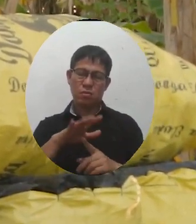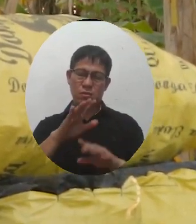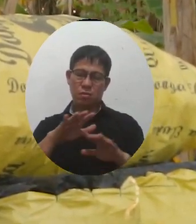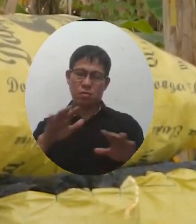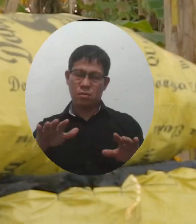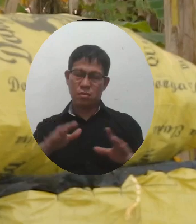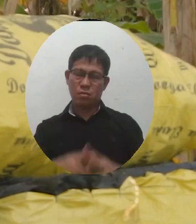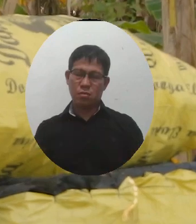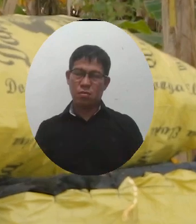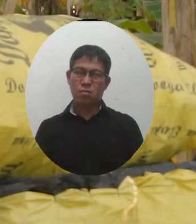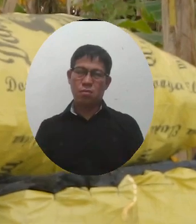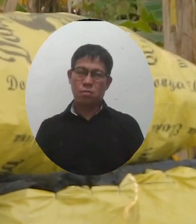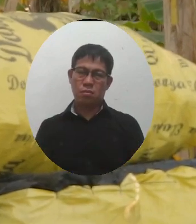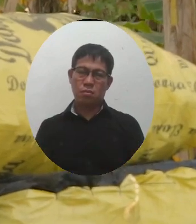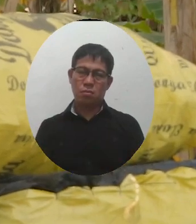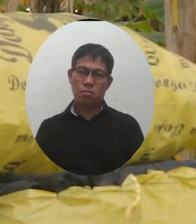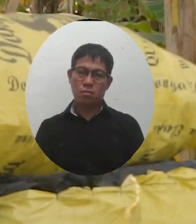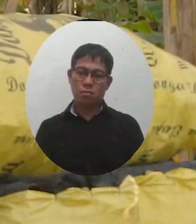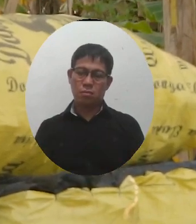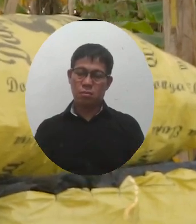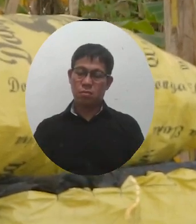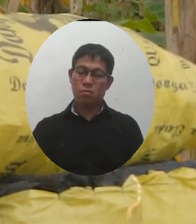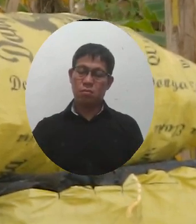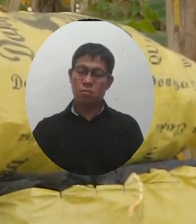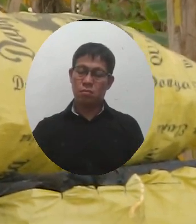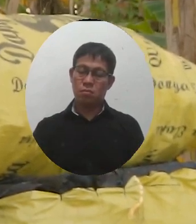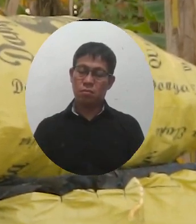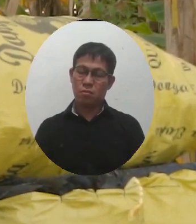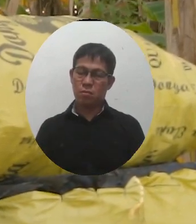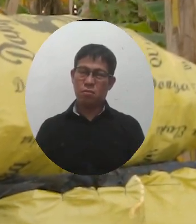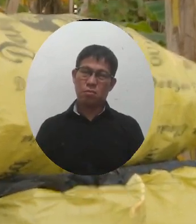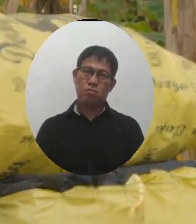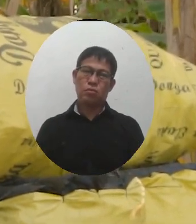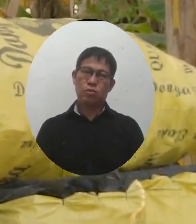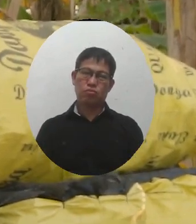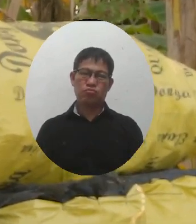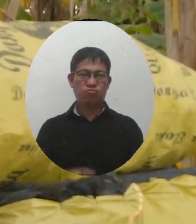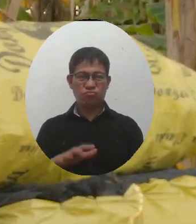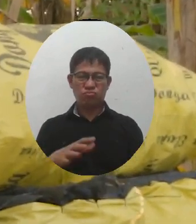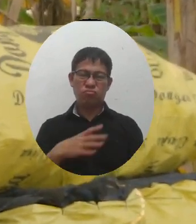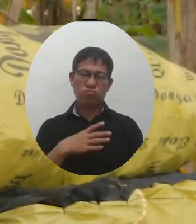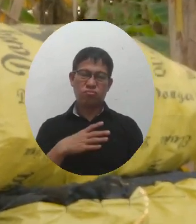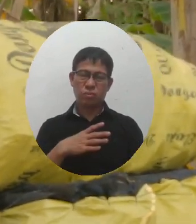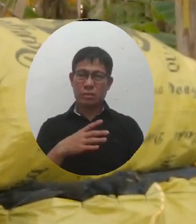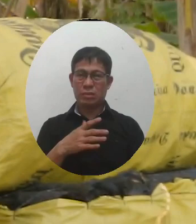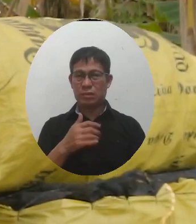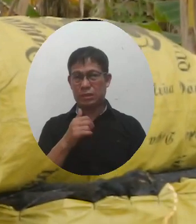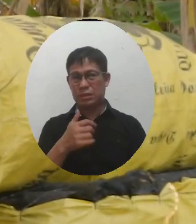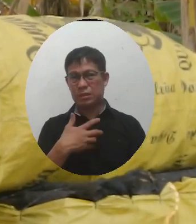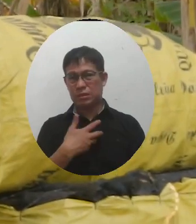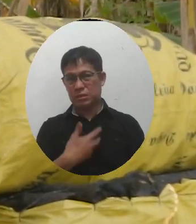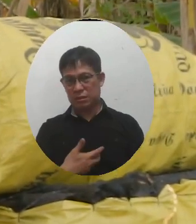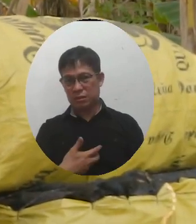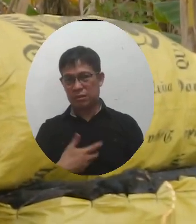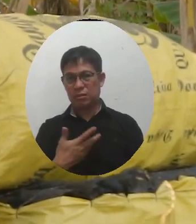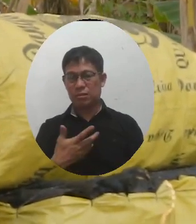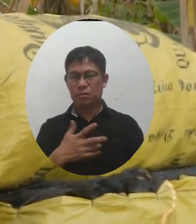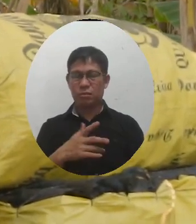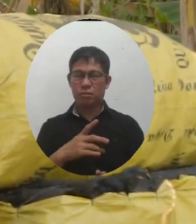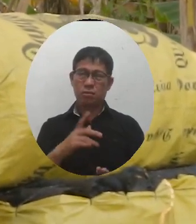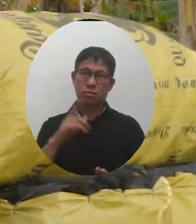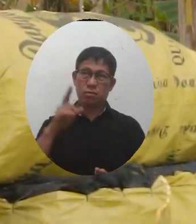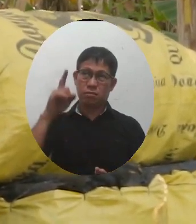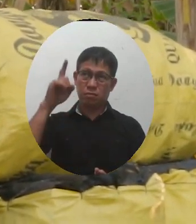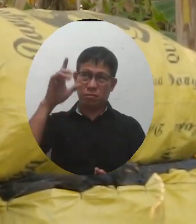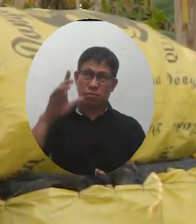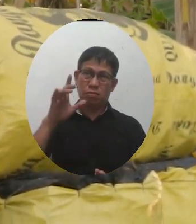mawalan ng, ibig sabihin, yung makapos na, kapos na kapos. Hindi naman masyadong kinakapos. Hindi mo nagugutom. Kaya nga sabi